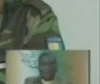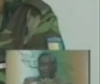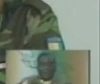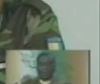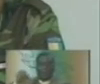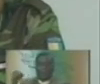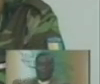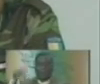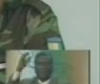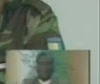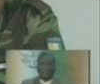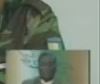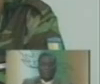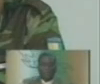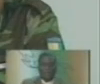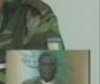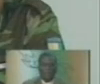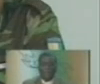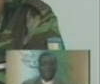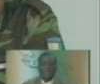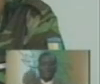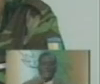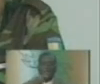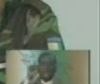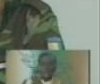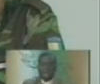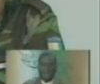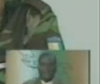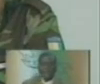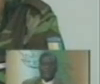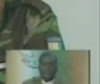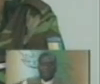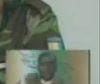trouve être le siège local d'un parti politique.